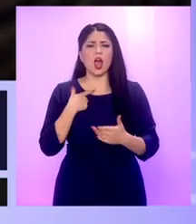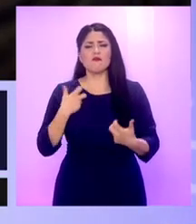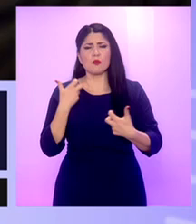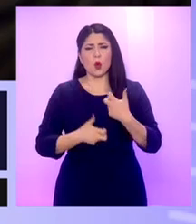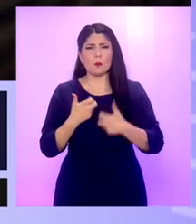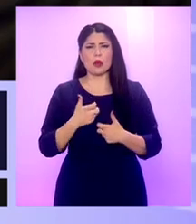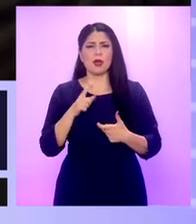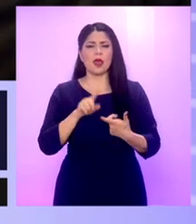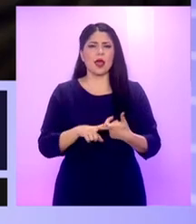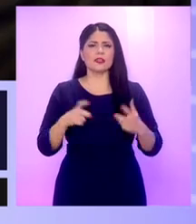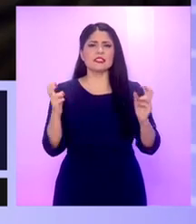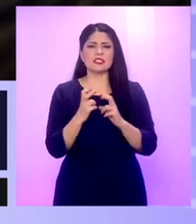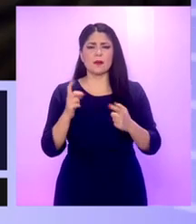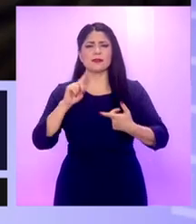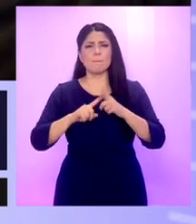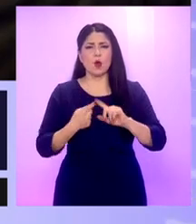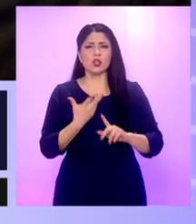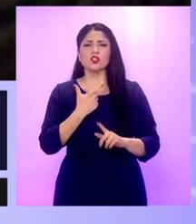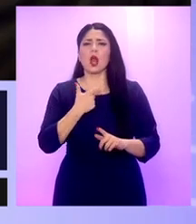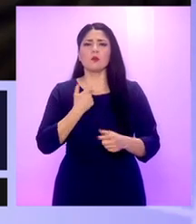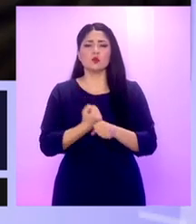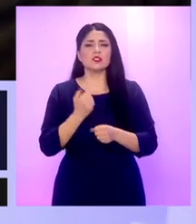de politică, de